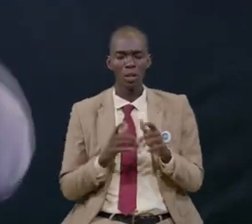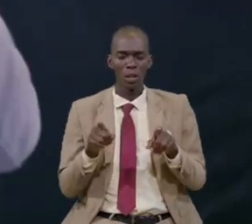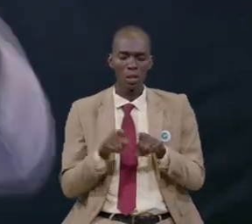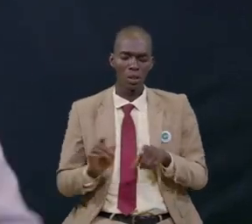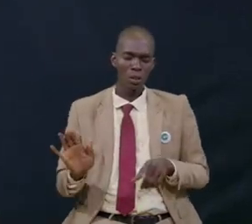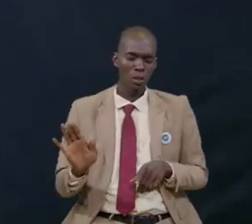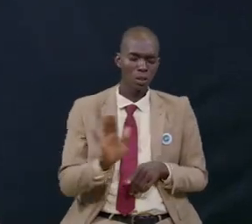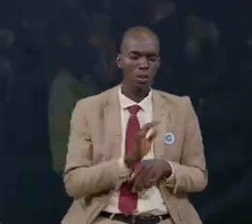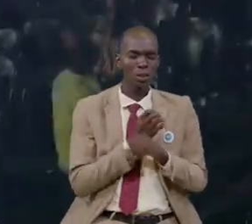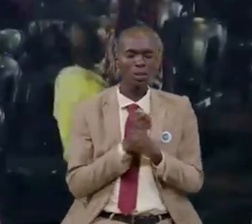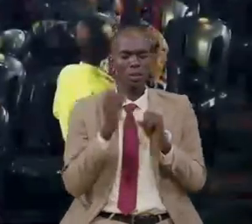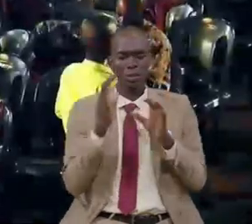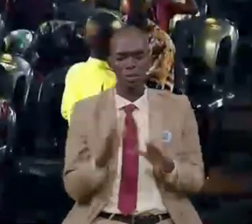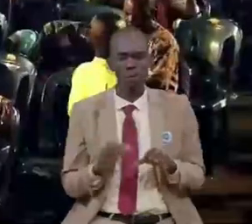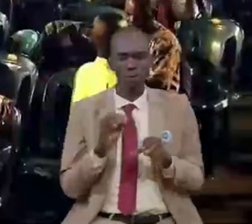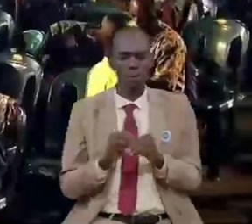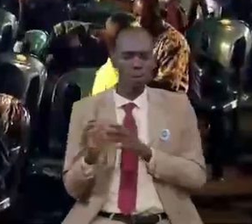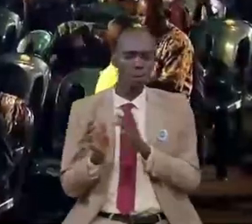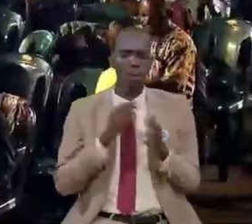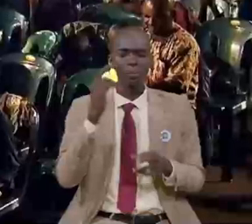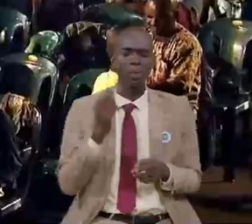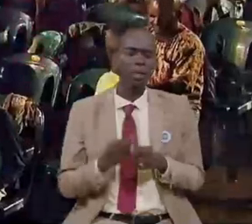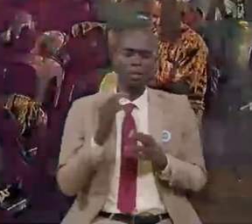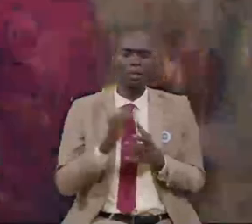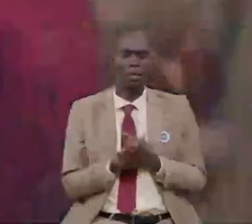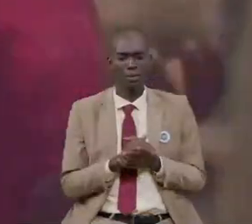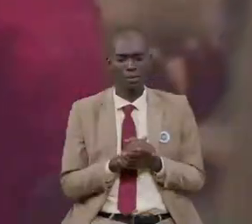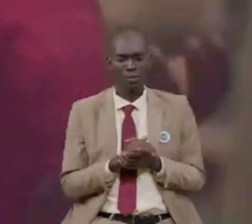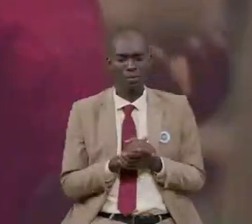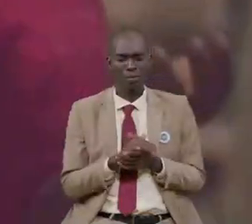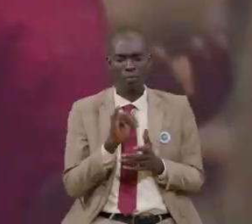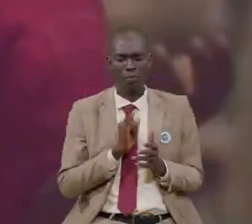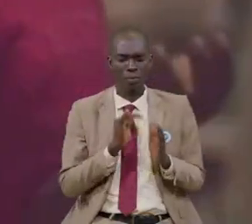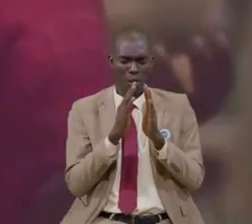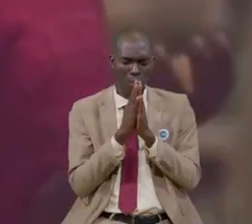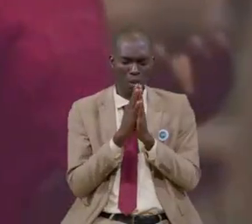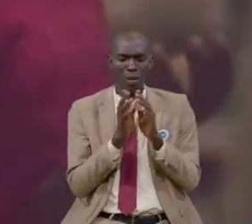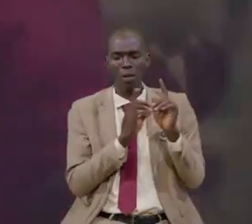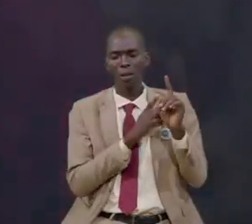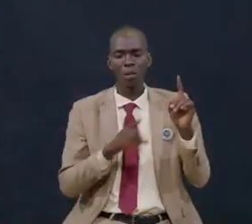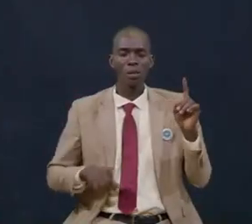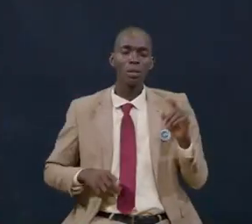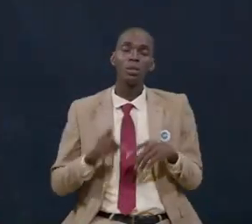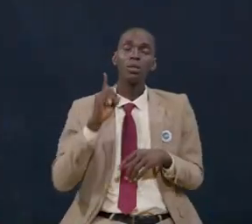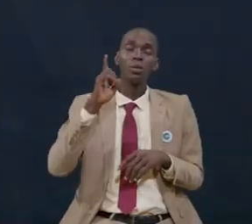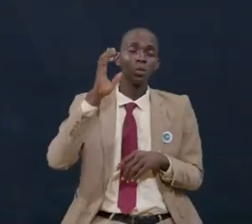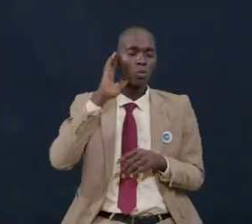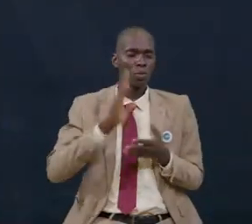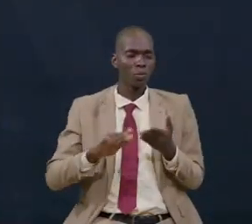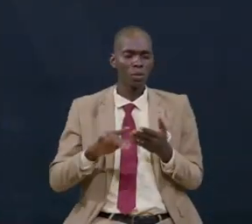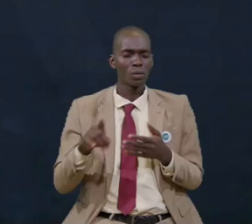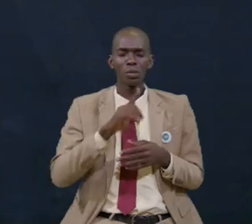sauveur au nom de Jésus-Christ. Je prie, Seigneur, que tu leur pardonnes